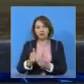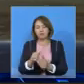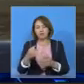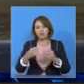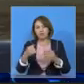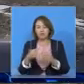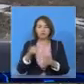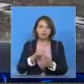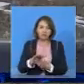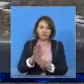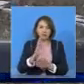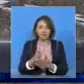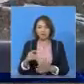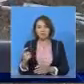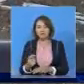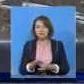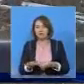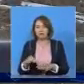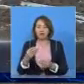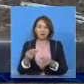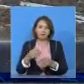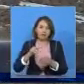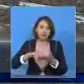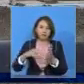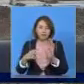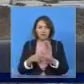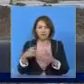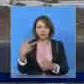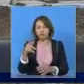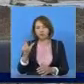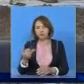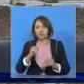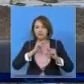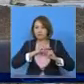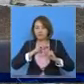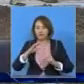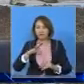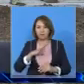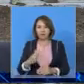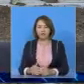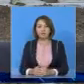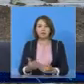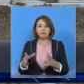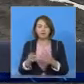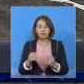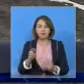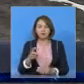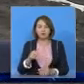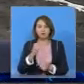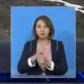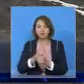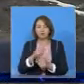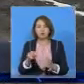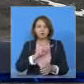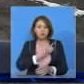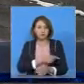жер игеріледі. Шаруалар биыл субсидия алуды жоспарлап отыр. 3 адам тұрақты еңбекке араласқан. Сонымен бірге маусымдық жұмыс күші де